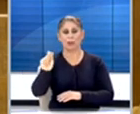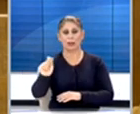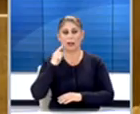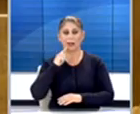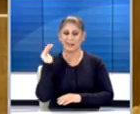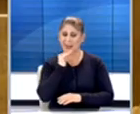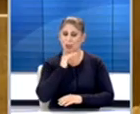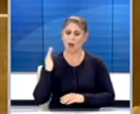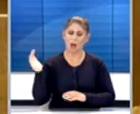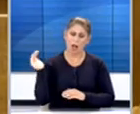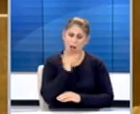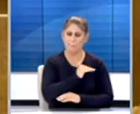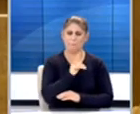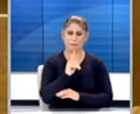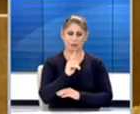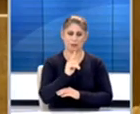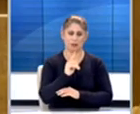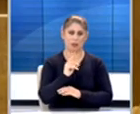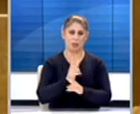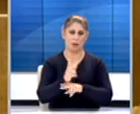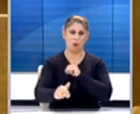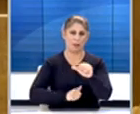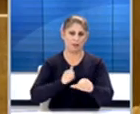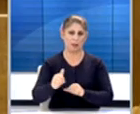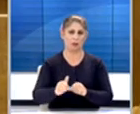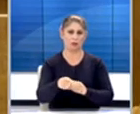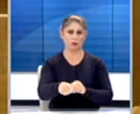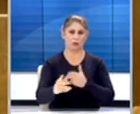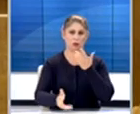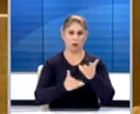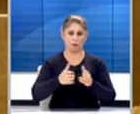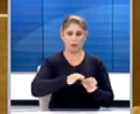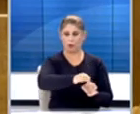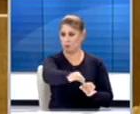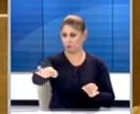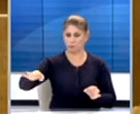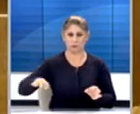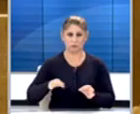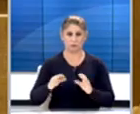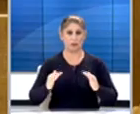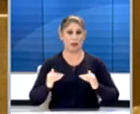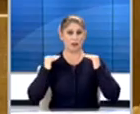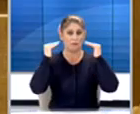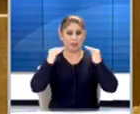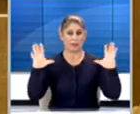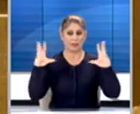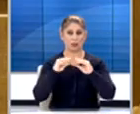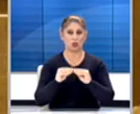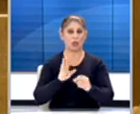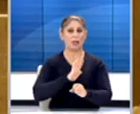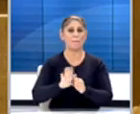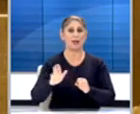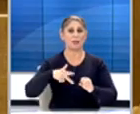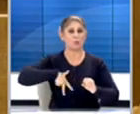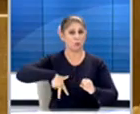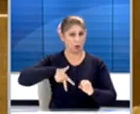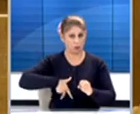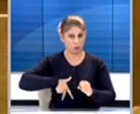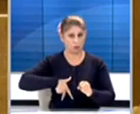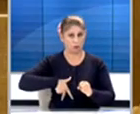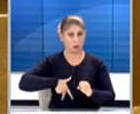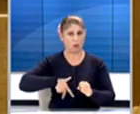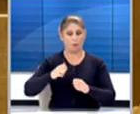άμεση και πλήρης αποκατάσταση των καμένων εκτάσεων και να αναβαθμιστεί η συνολική επάρκεια της πολιτείας